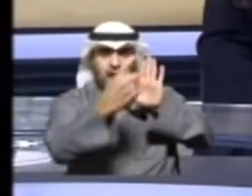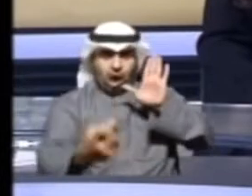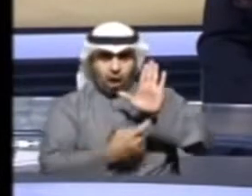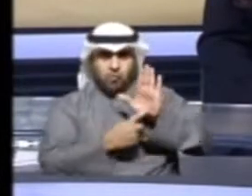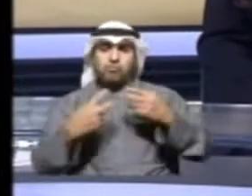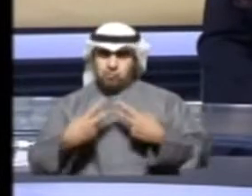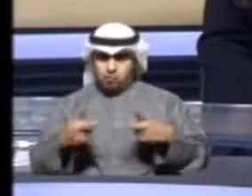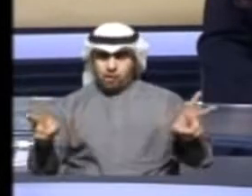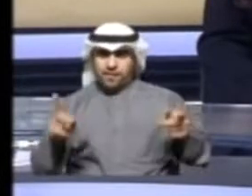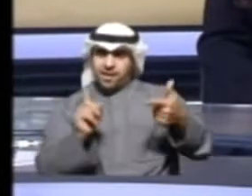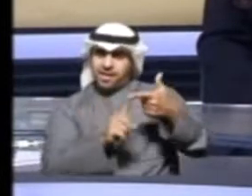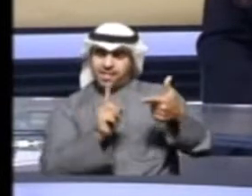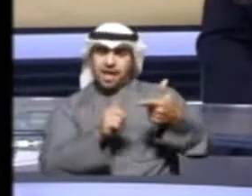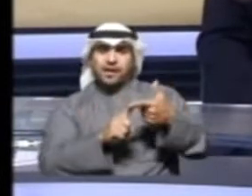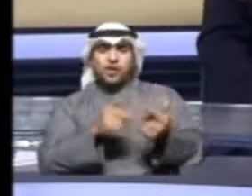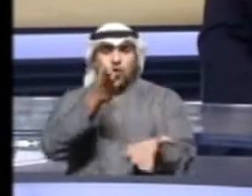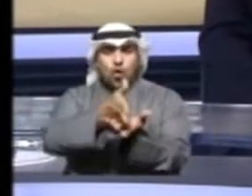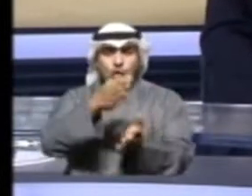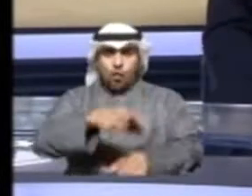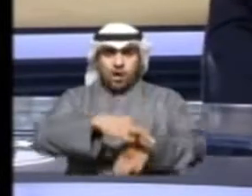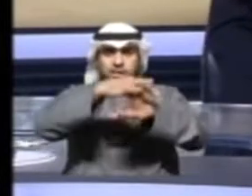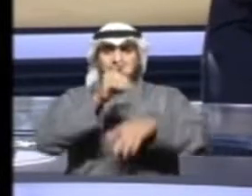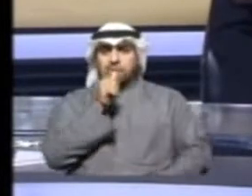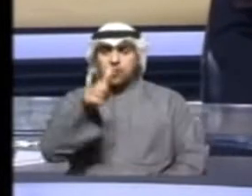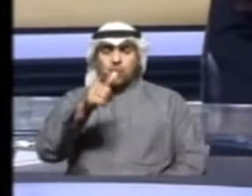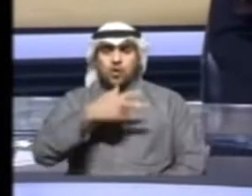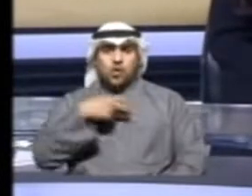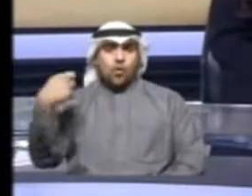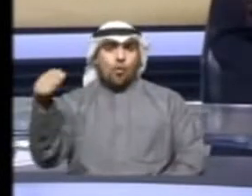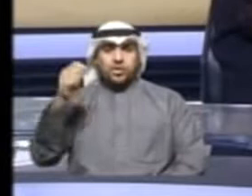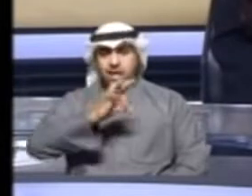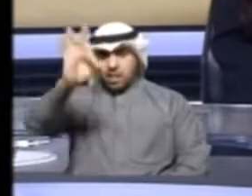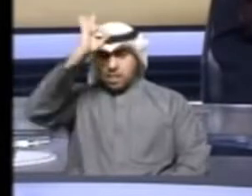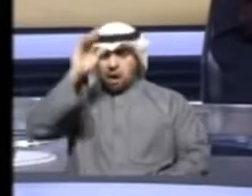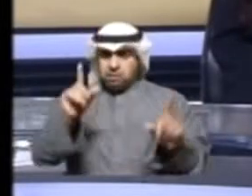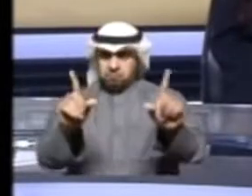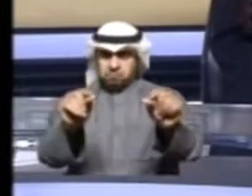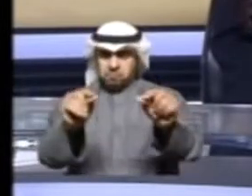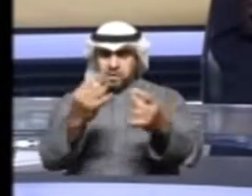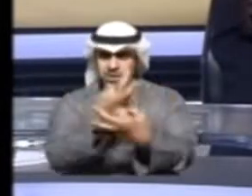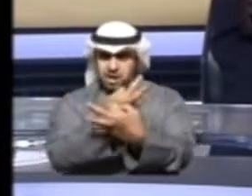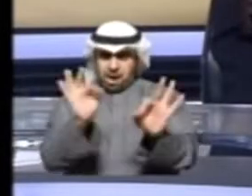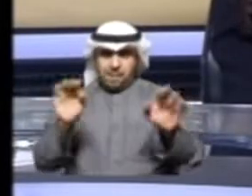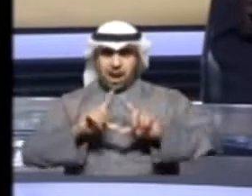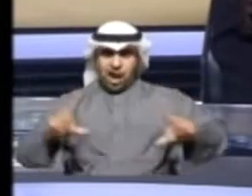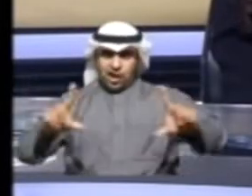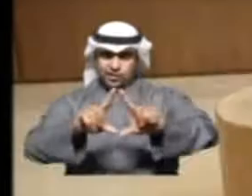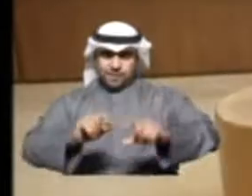البرلمانية بدور وزارة الداخلية تجاه بعض الملفات المكلفة بها من قبل اللجنة.